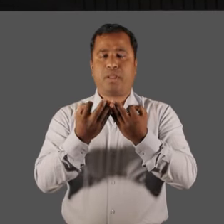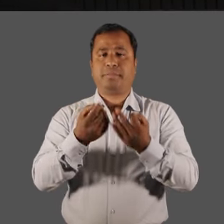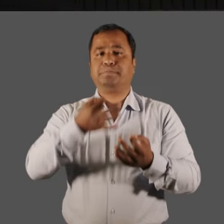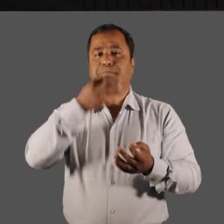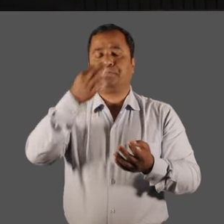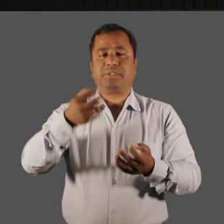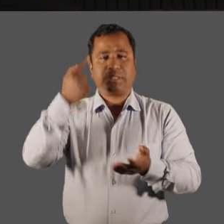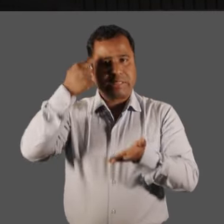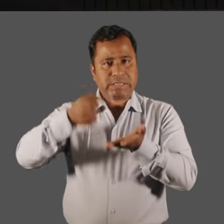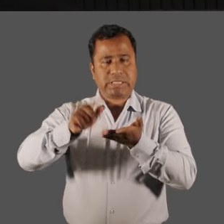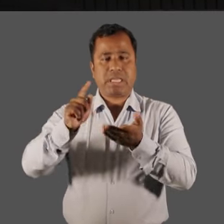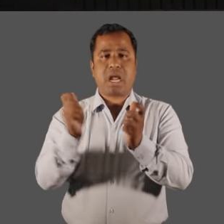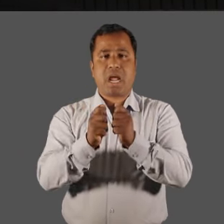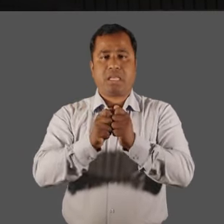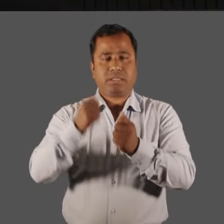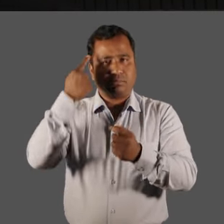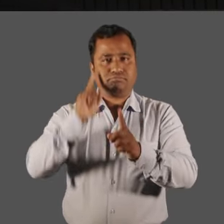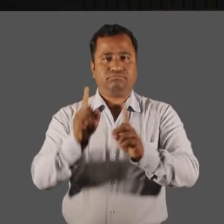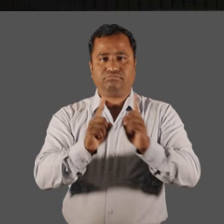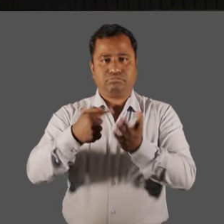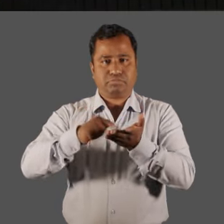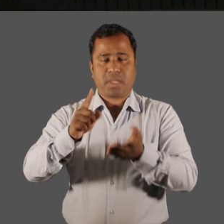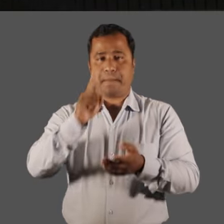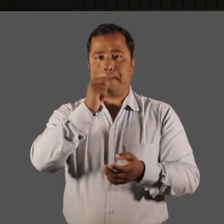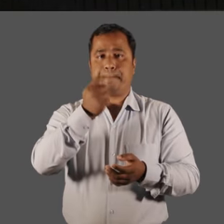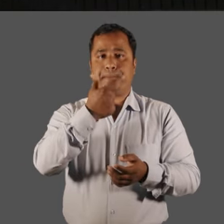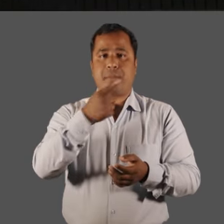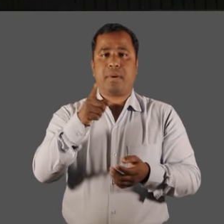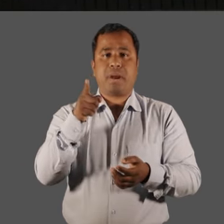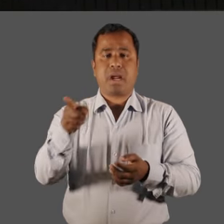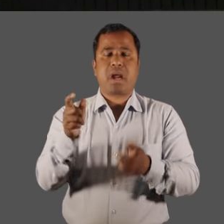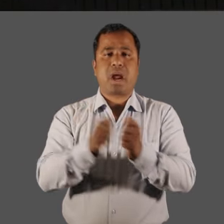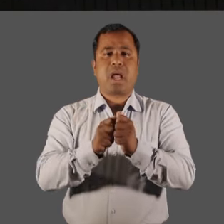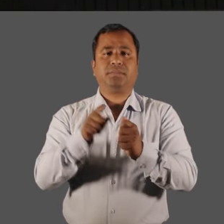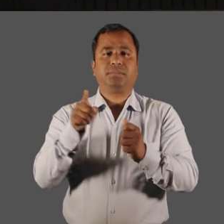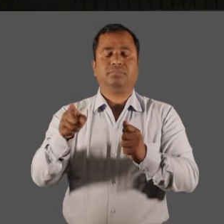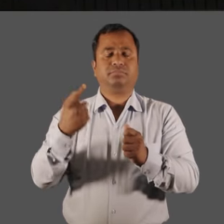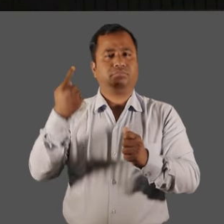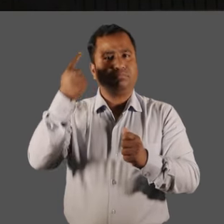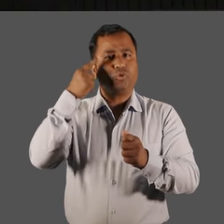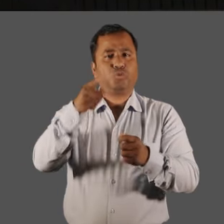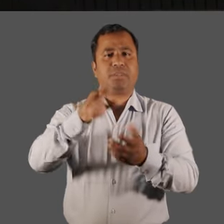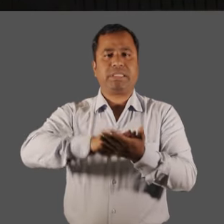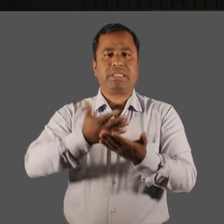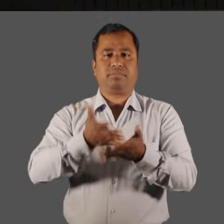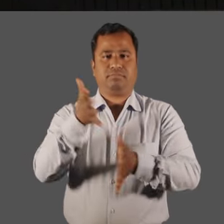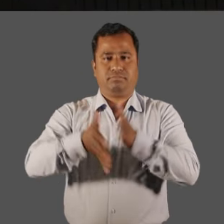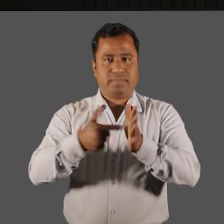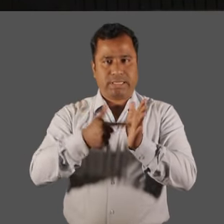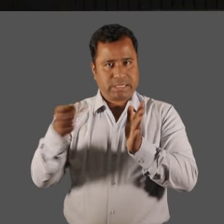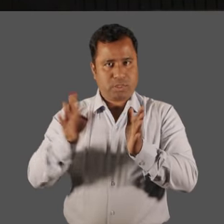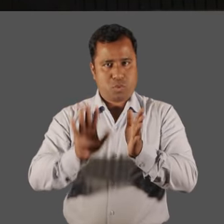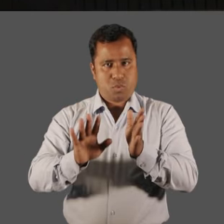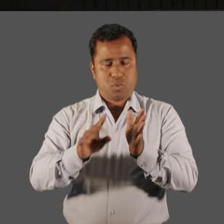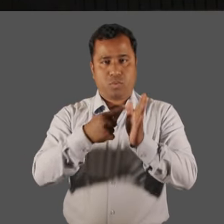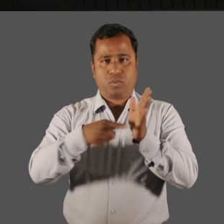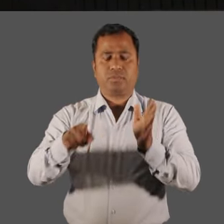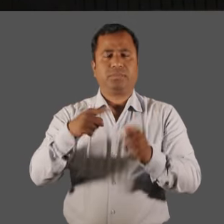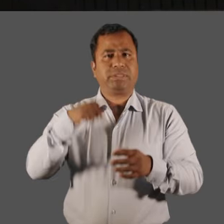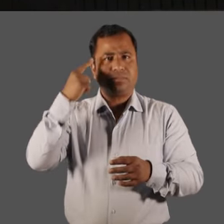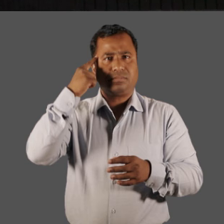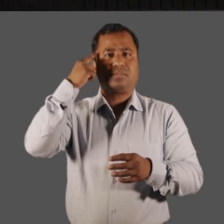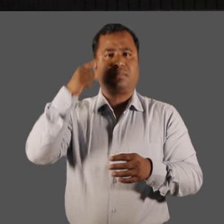বিভিন্ন সিদ্ধান্ত গ্রহণের বিষয় থাকে, আপনার বাবা মা সেখানে একটা আলোচনার মধ্যে থাকে, আপনার ভূমিকা মূলত একজন দোভাষী হিসেবে। কিন্তু আপনার